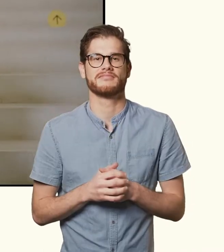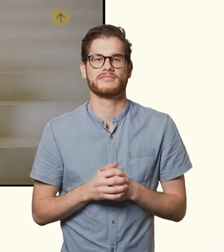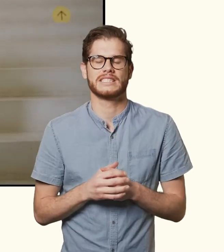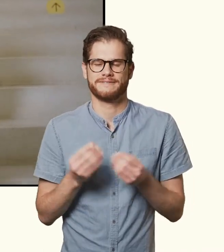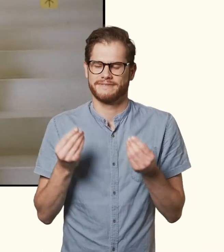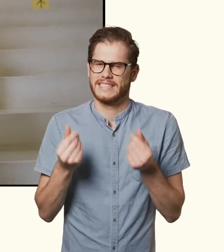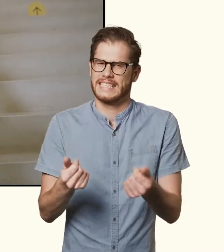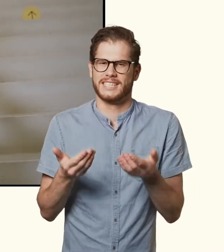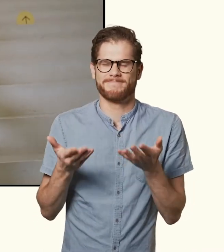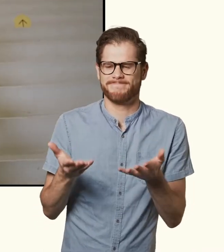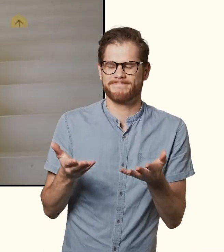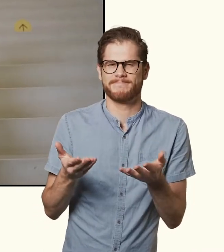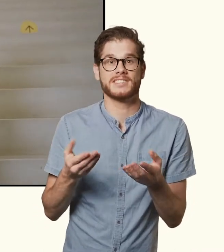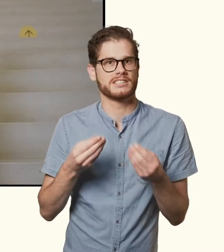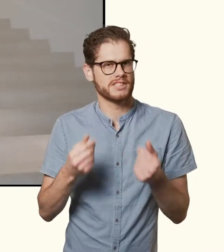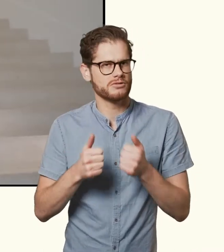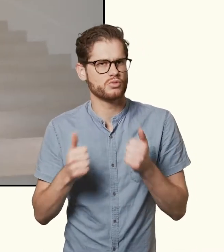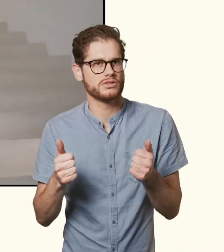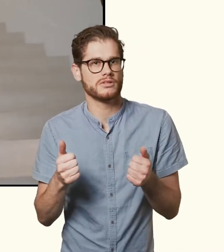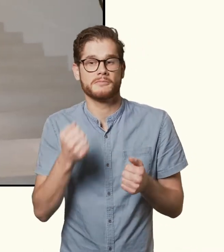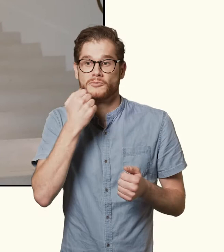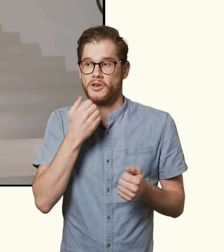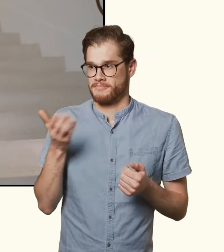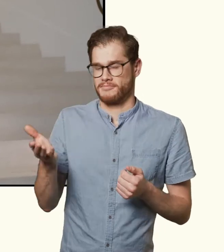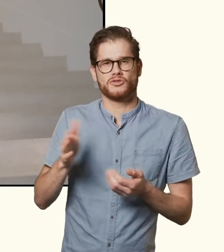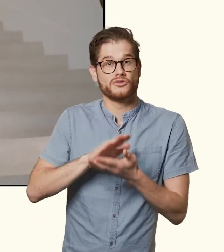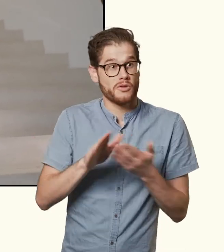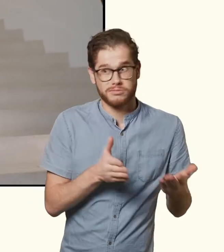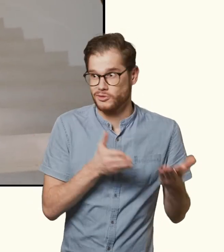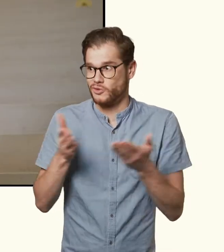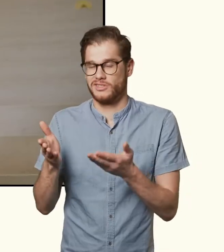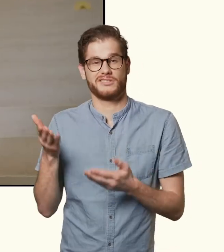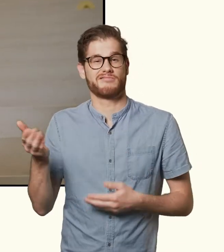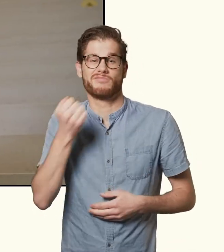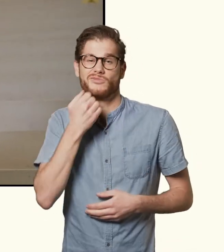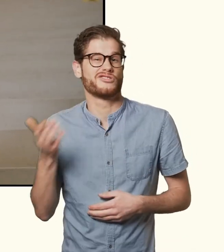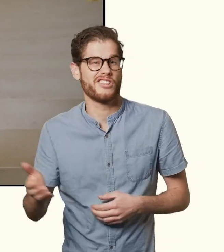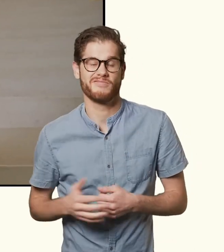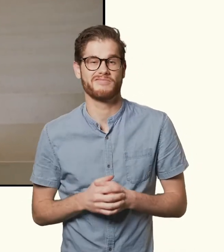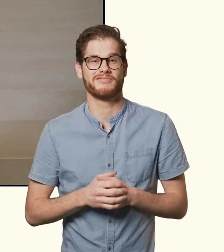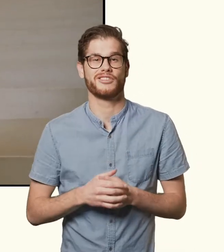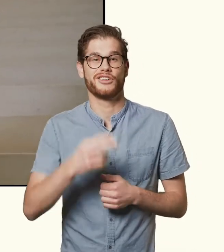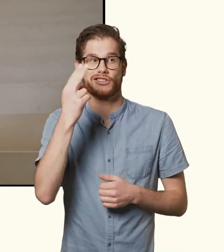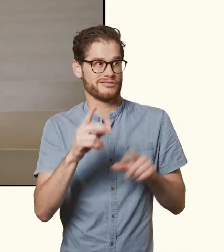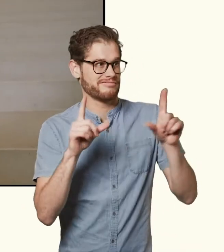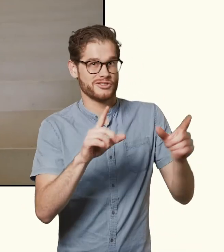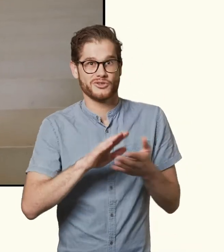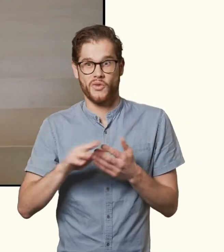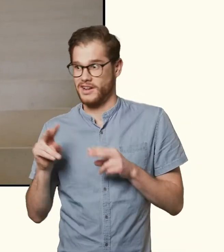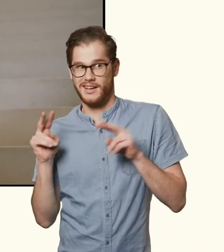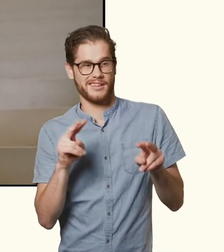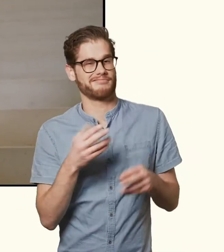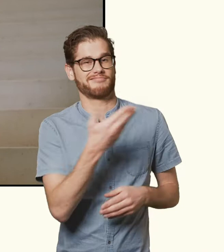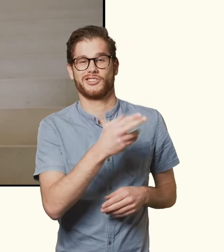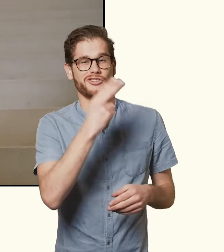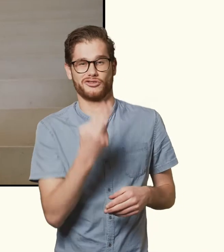eindeloos kunst blijven kijken. En de sfeer is? De sfeer is goed. Een museum zonder bezoekers is nog geen museum. En een